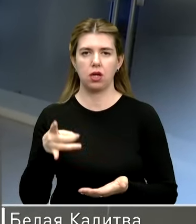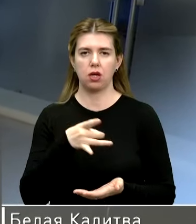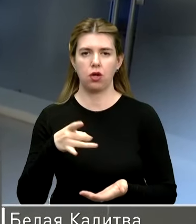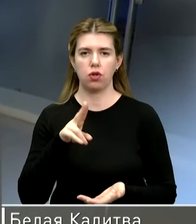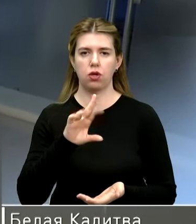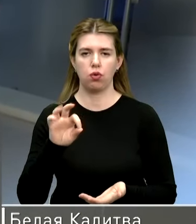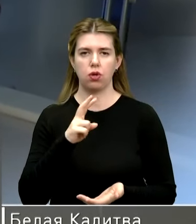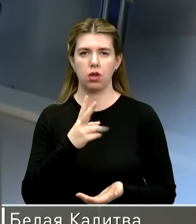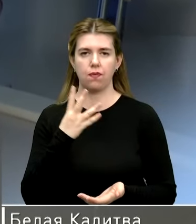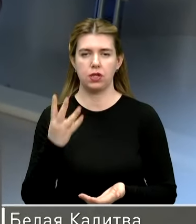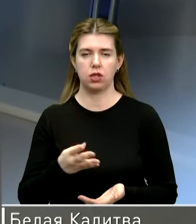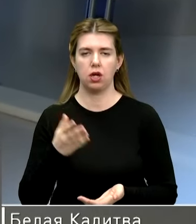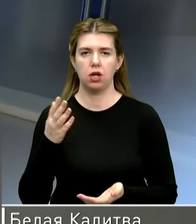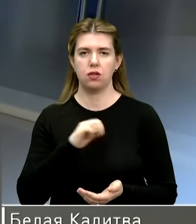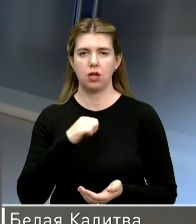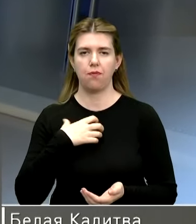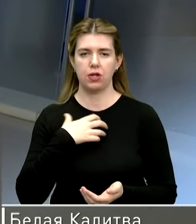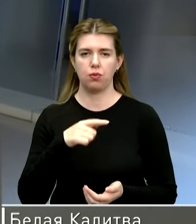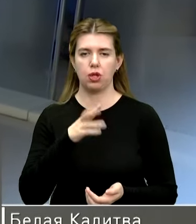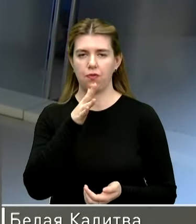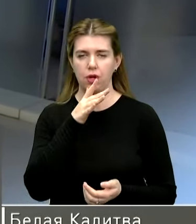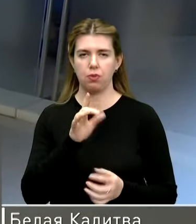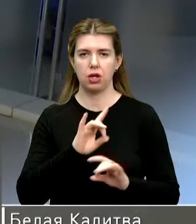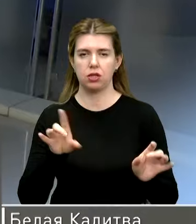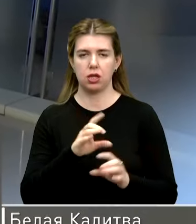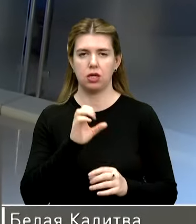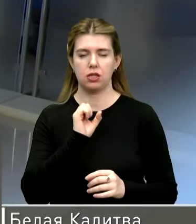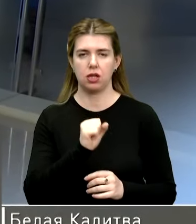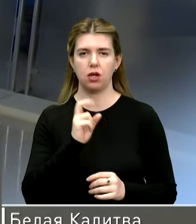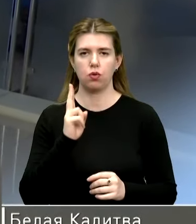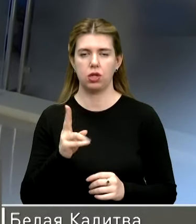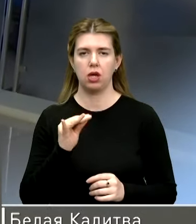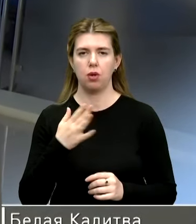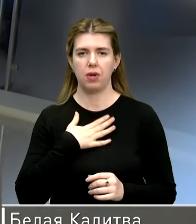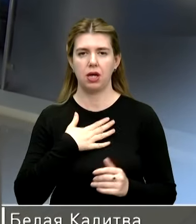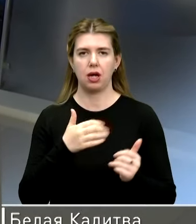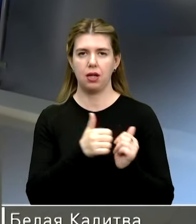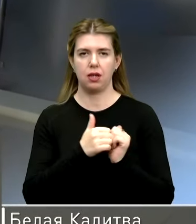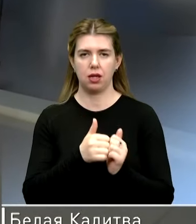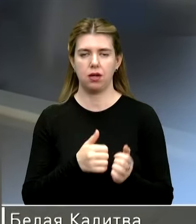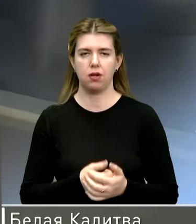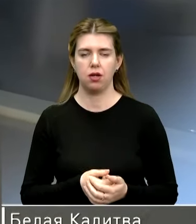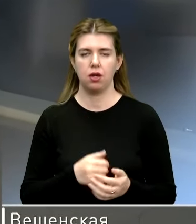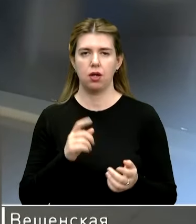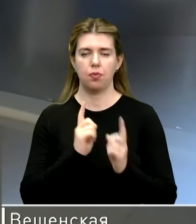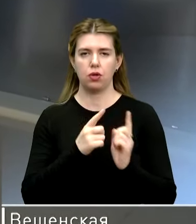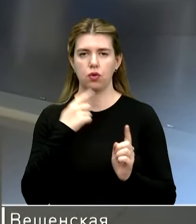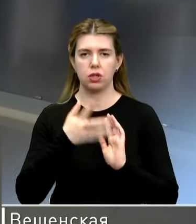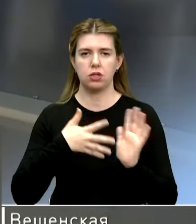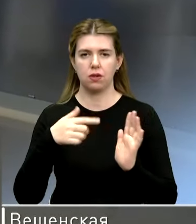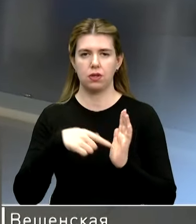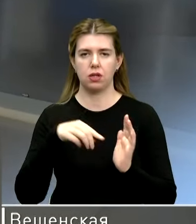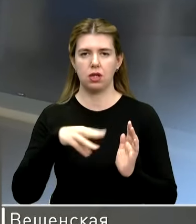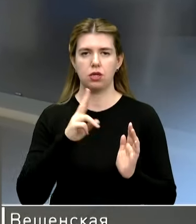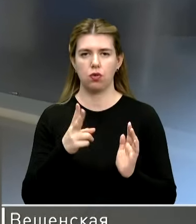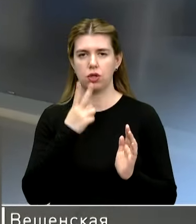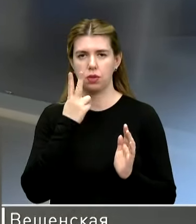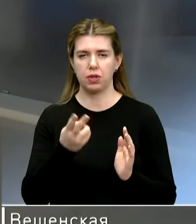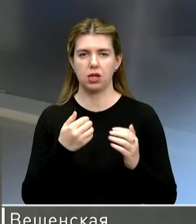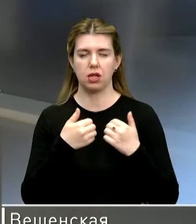на Дон-24. И о самом важном к этому часу расскажу я, Александр Кучец и мои коллеги. Перевод на русский жестовый язык